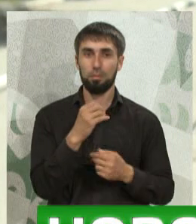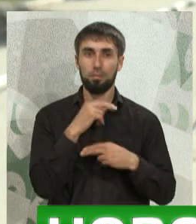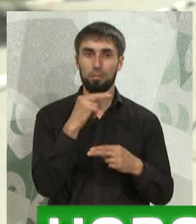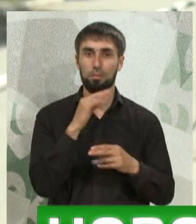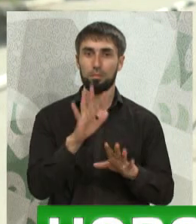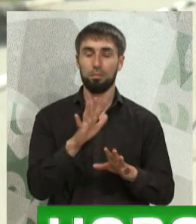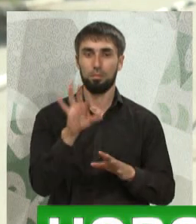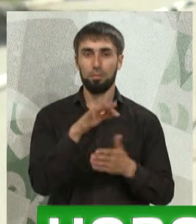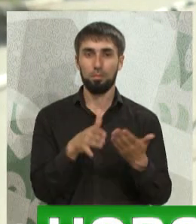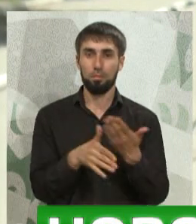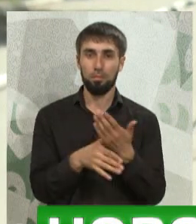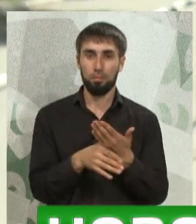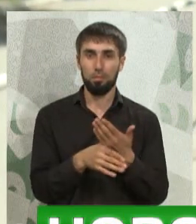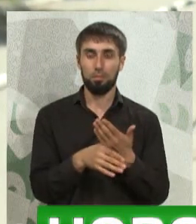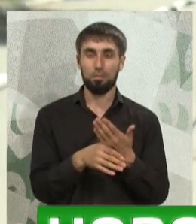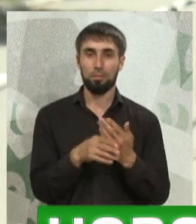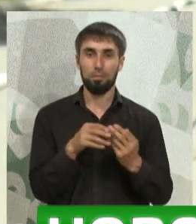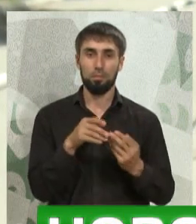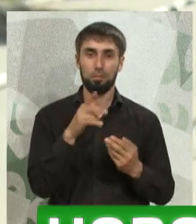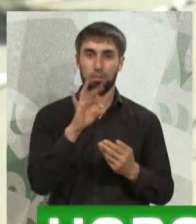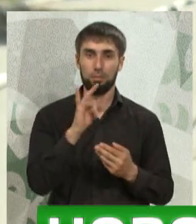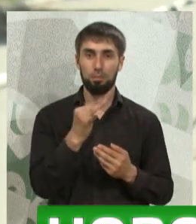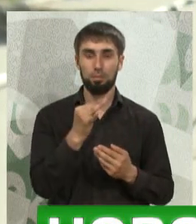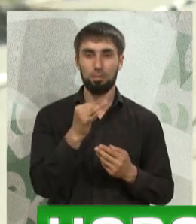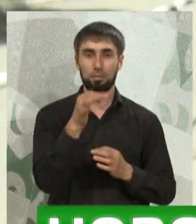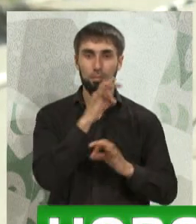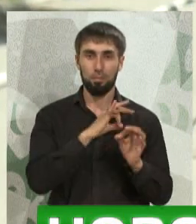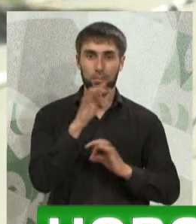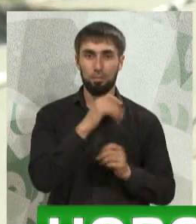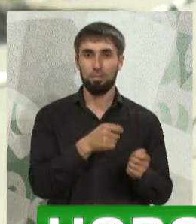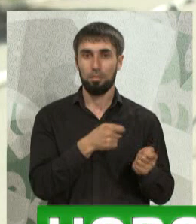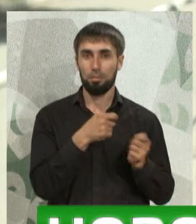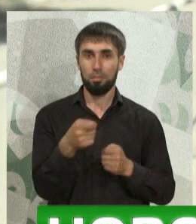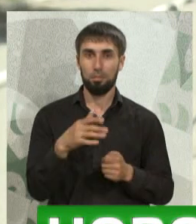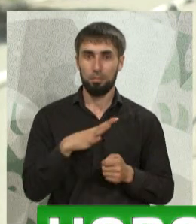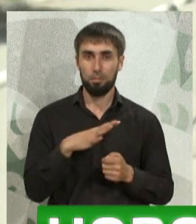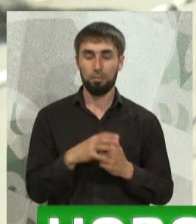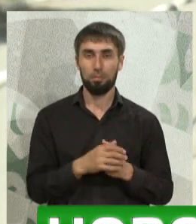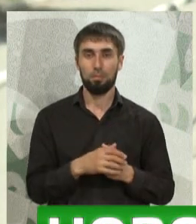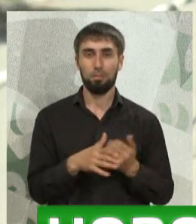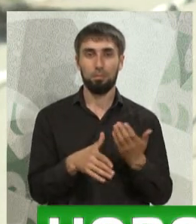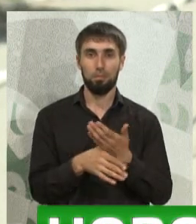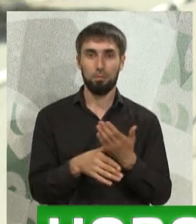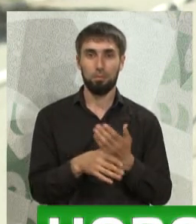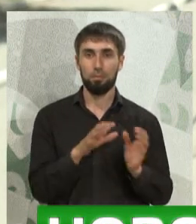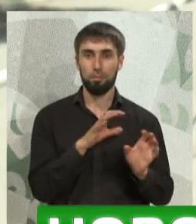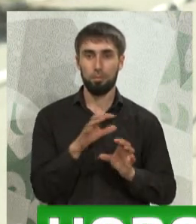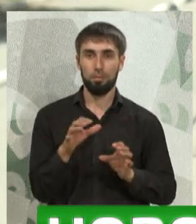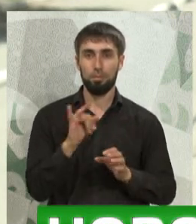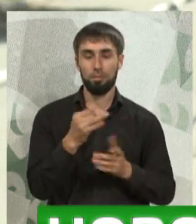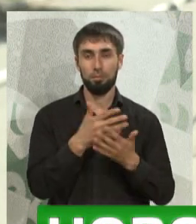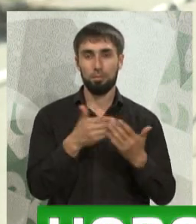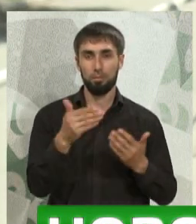виде методического пособия, также они оказали гуманитарную помощь в виде лекарственного обеспечения и некоторым